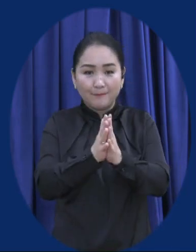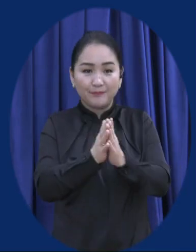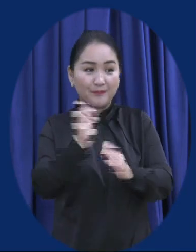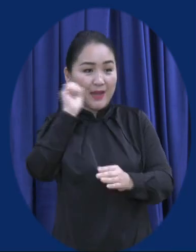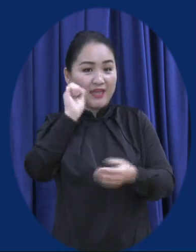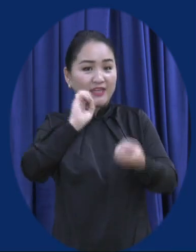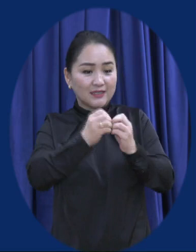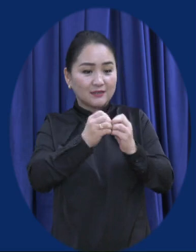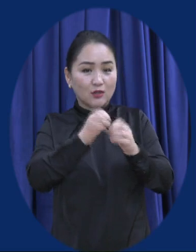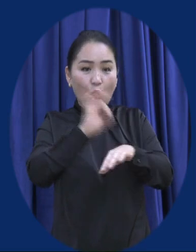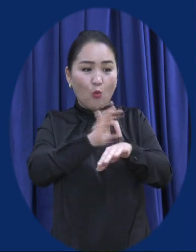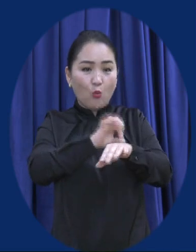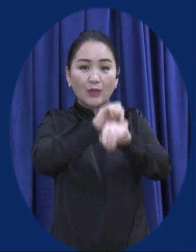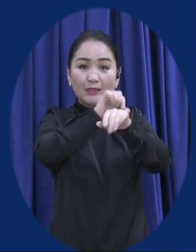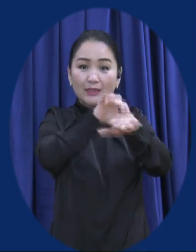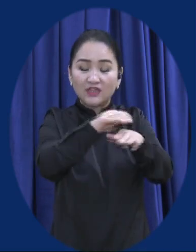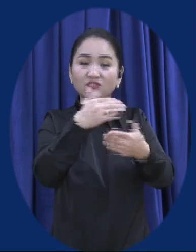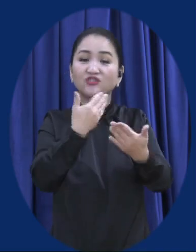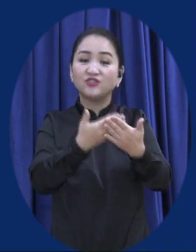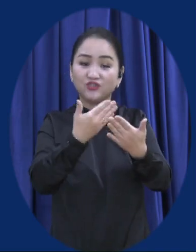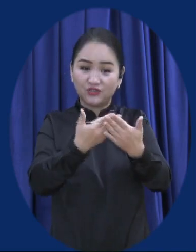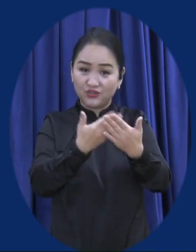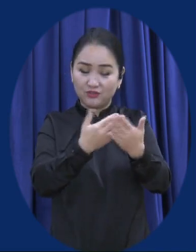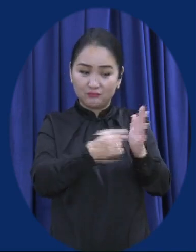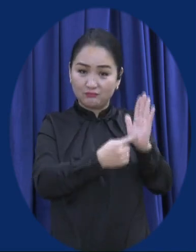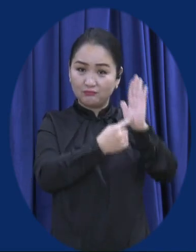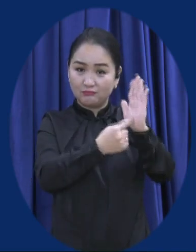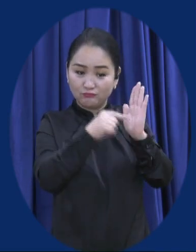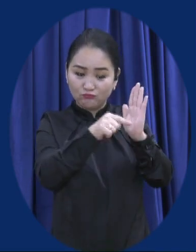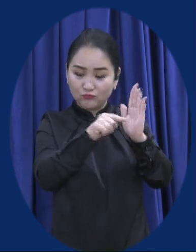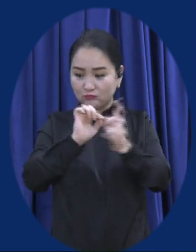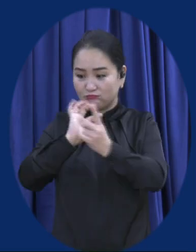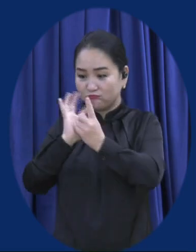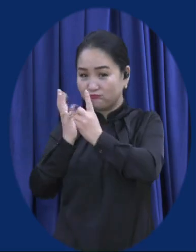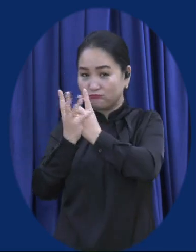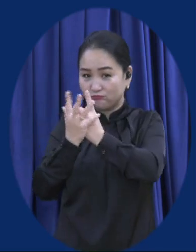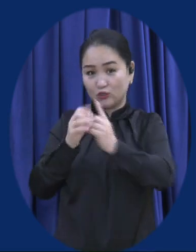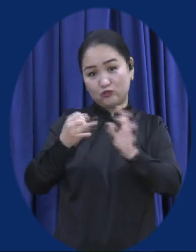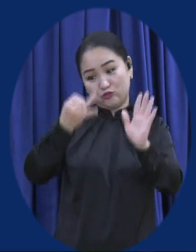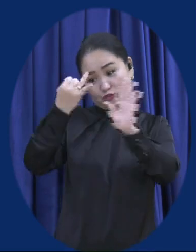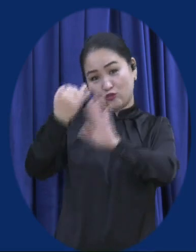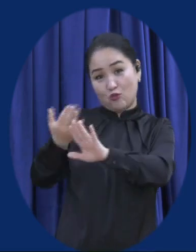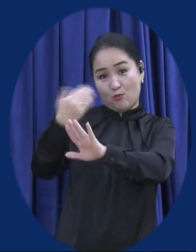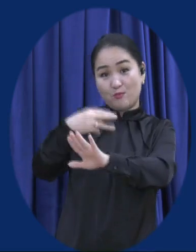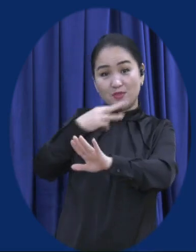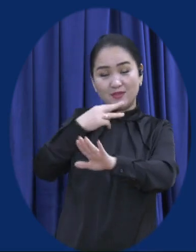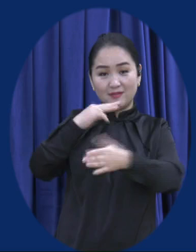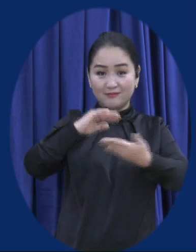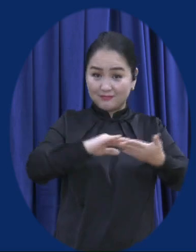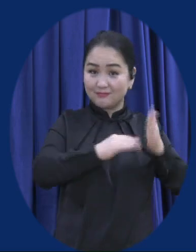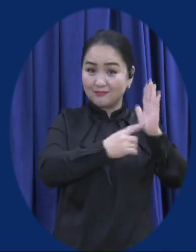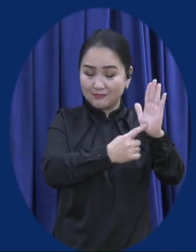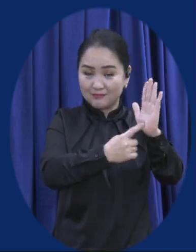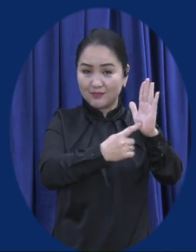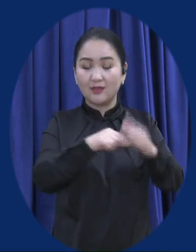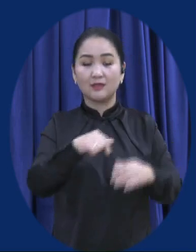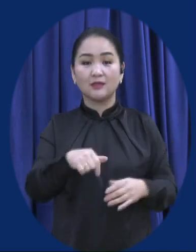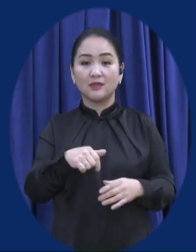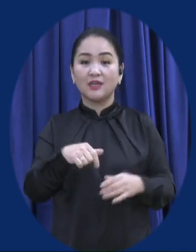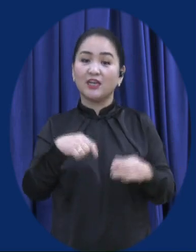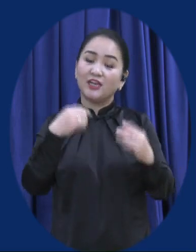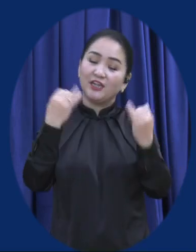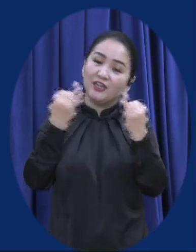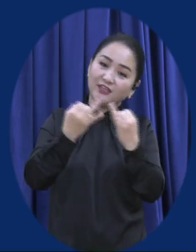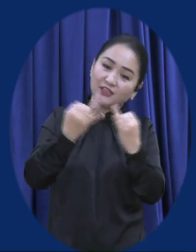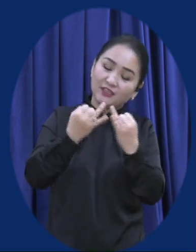халдвар цаашаа гарч байгааг бидний бод жишээ одоо ойрын энэ өнгөрсөн 7 хоногт харуулж гээ. Ийм учраас аль болох бие биендээ одоо онлайнаар